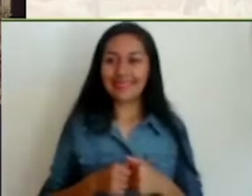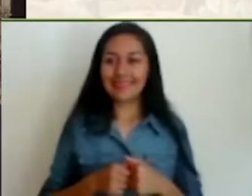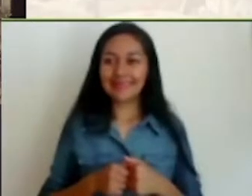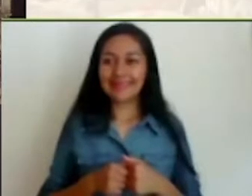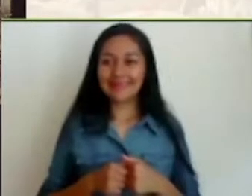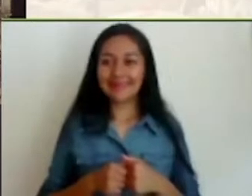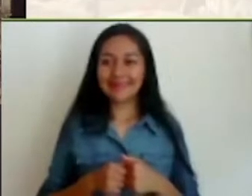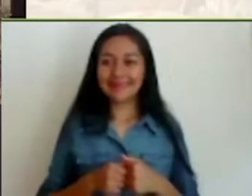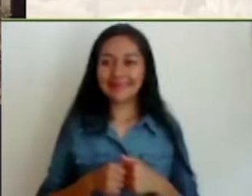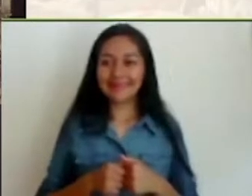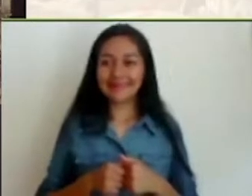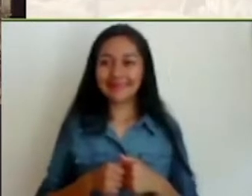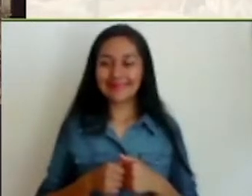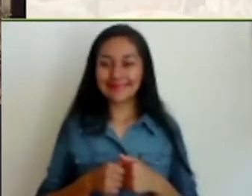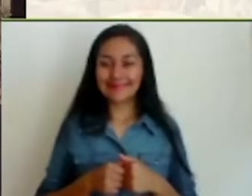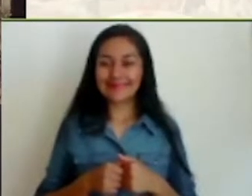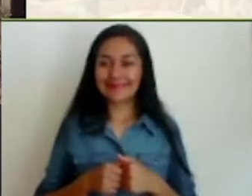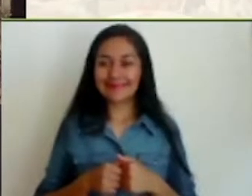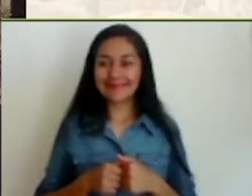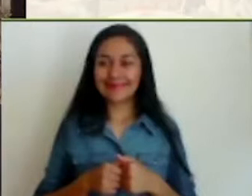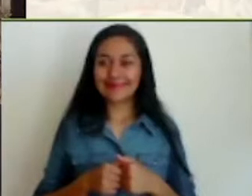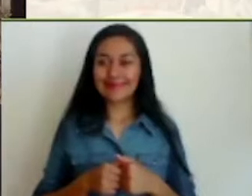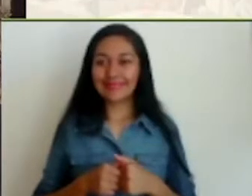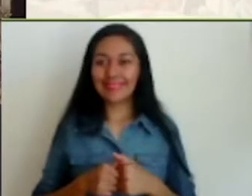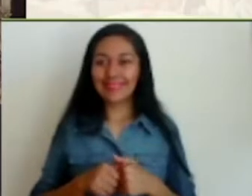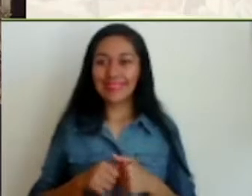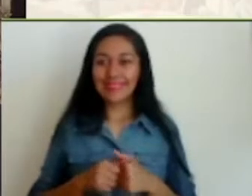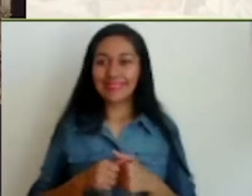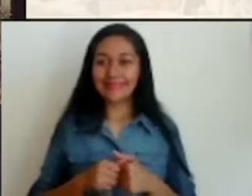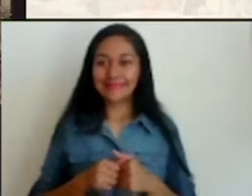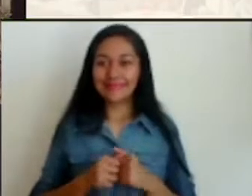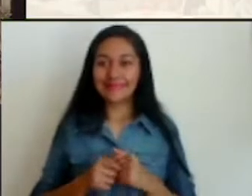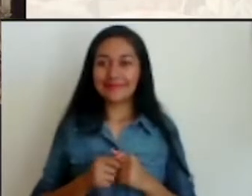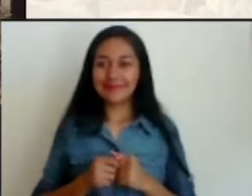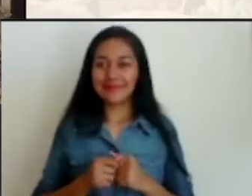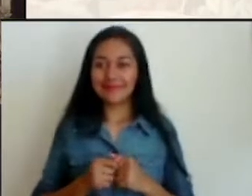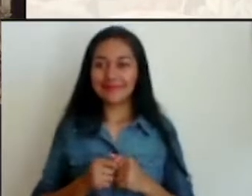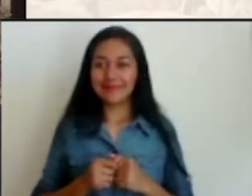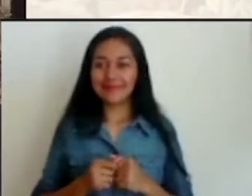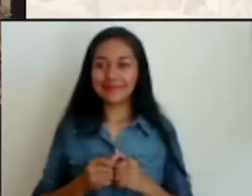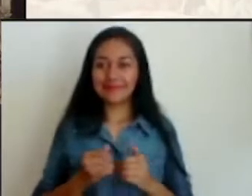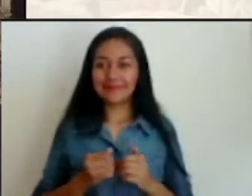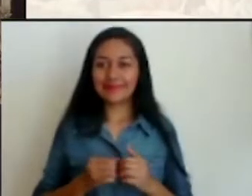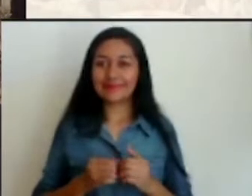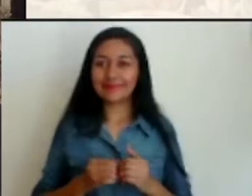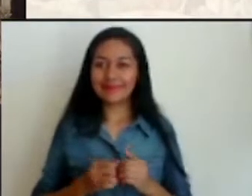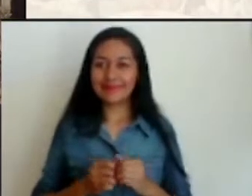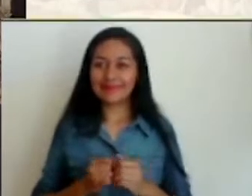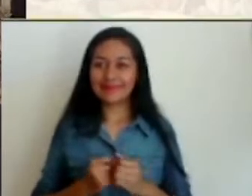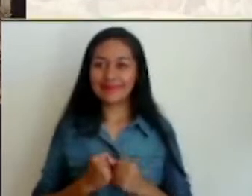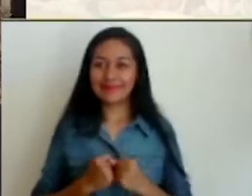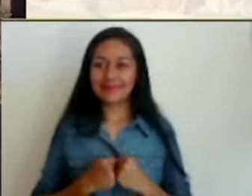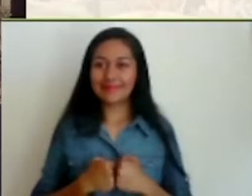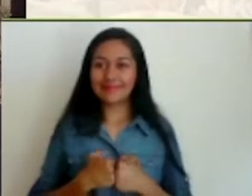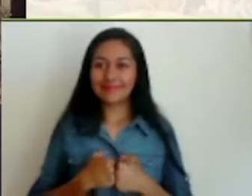una cuffietta rituale che il doge vestiva sotto il corno dogale, di origine bizantina verosimilmente, mentre